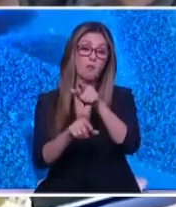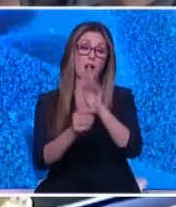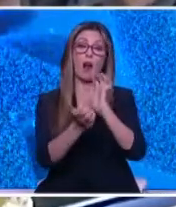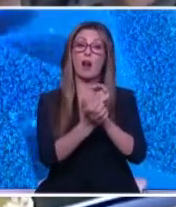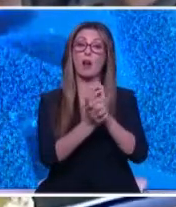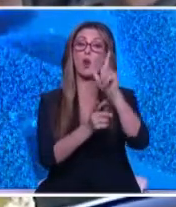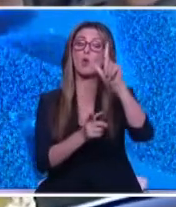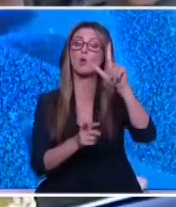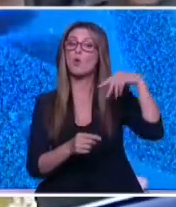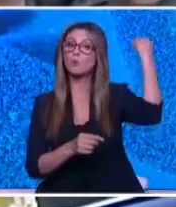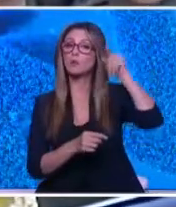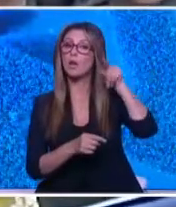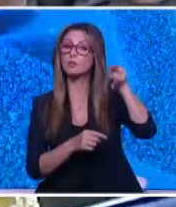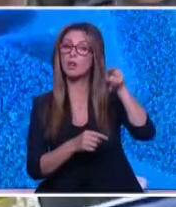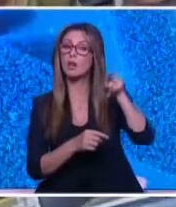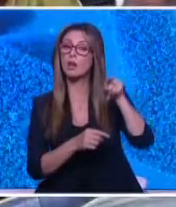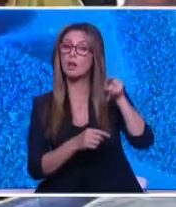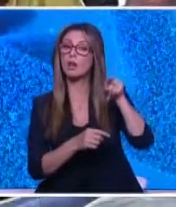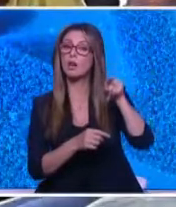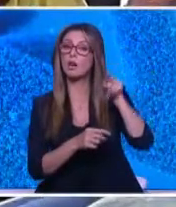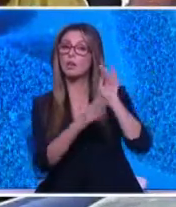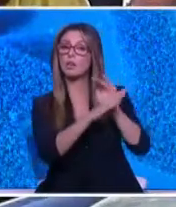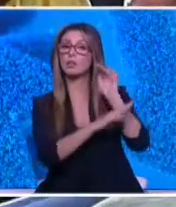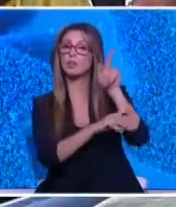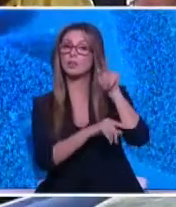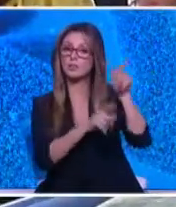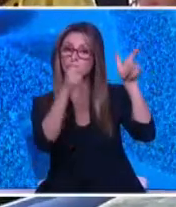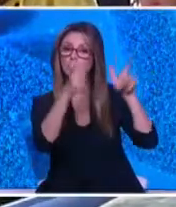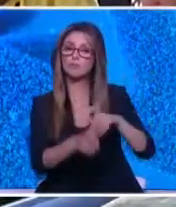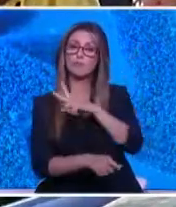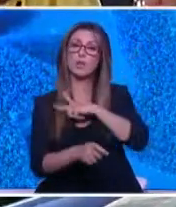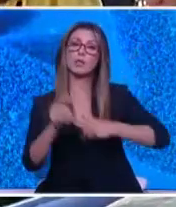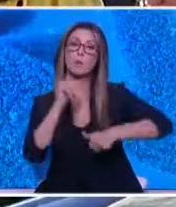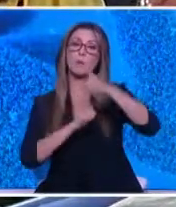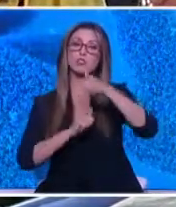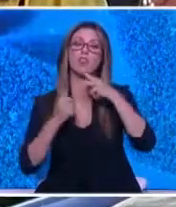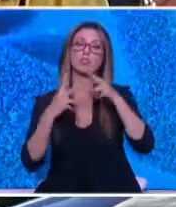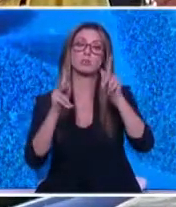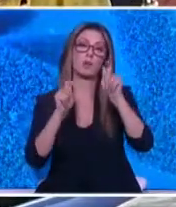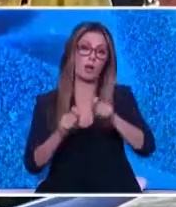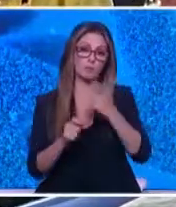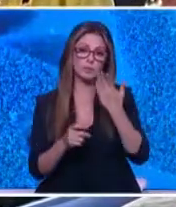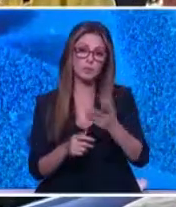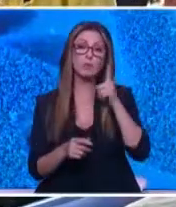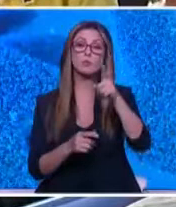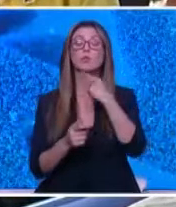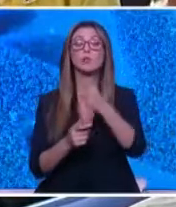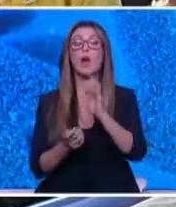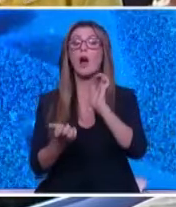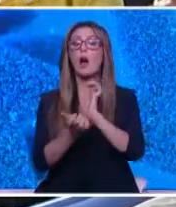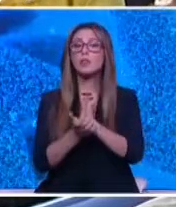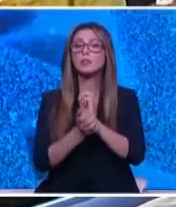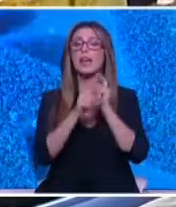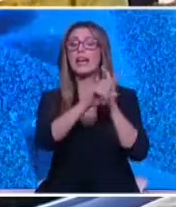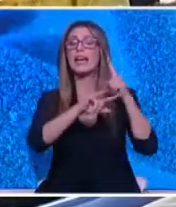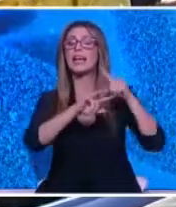Lübnan'da yaşadığı kasabanın belediye başkanının bir açıklaması ajanslara yansıdı. O da ailenin Hizbullah'la